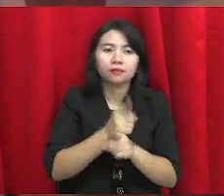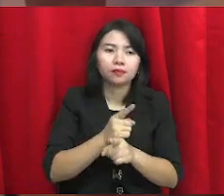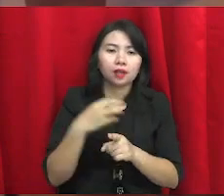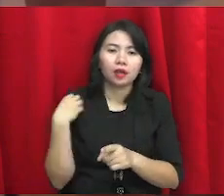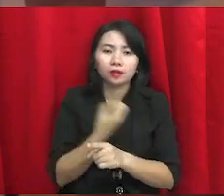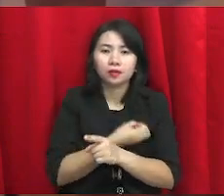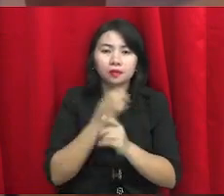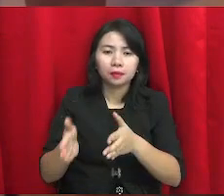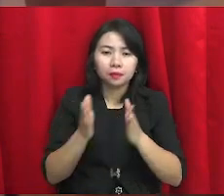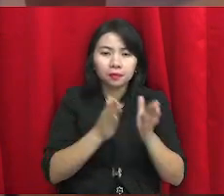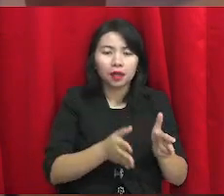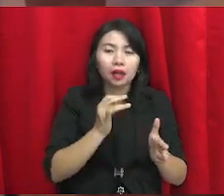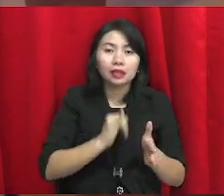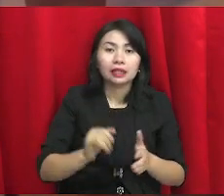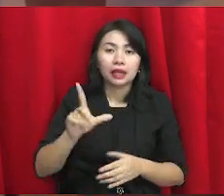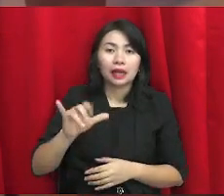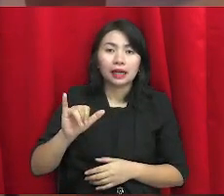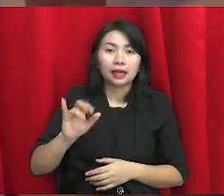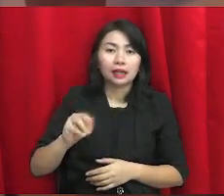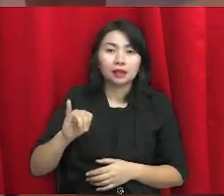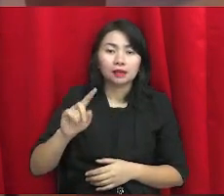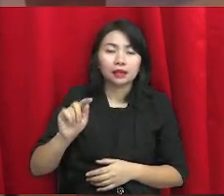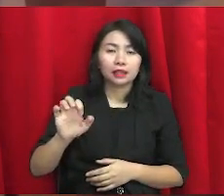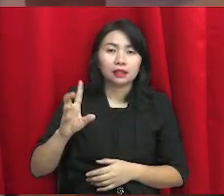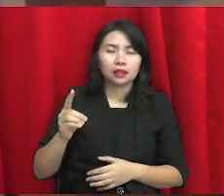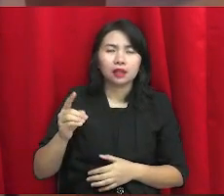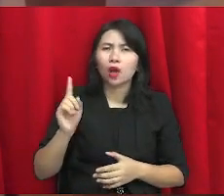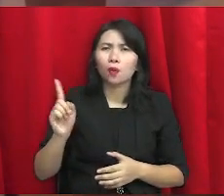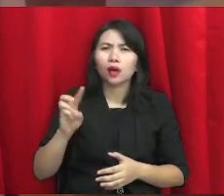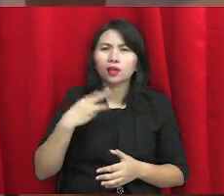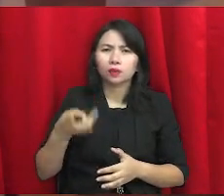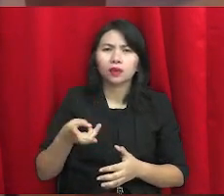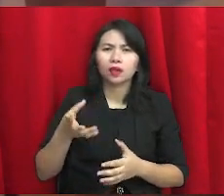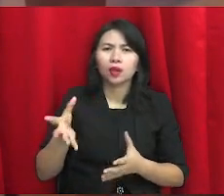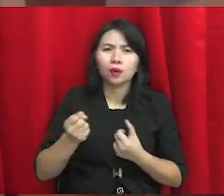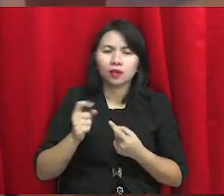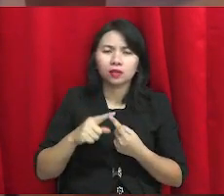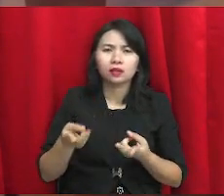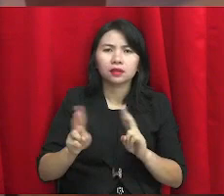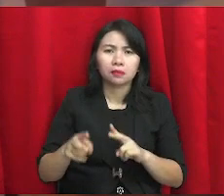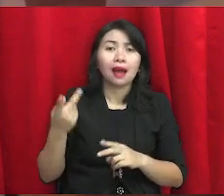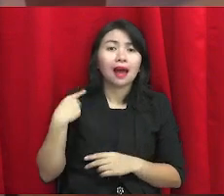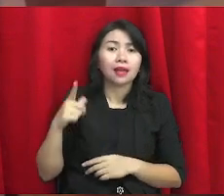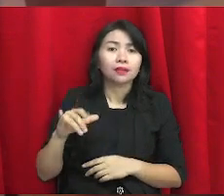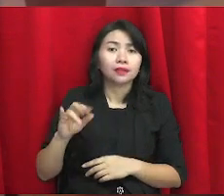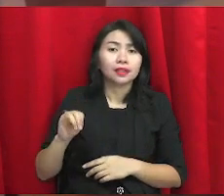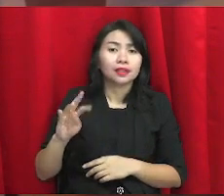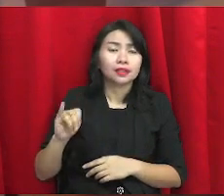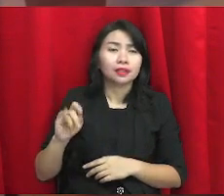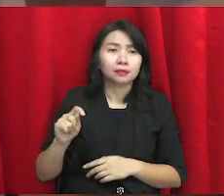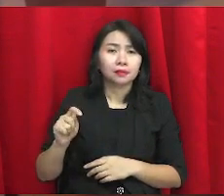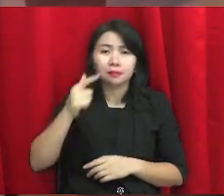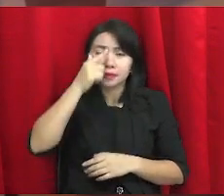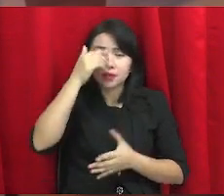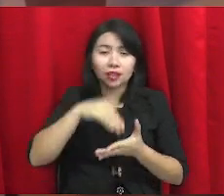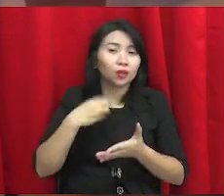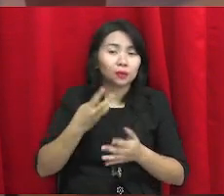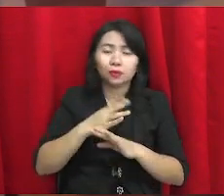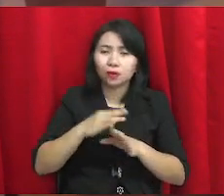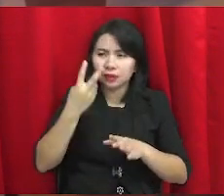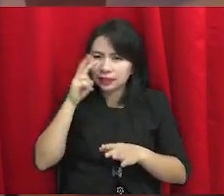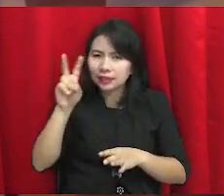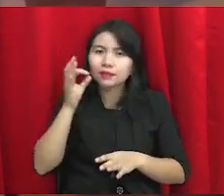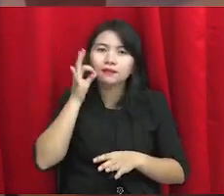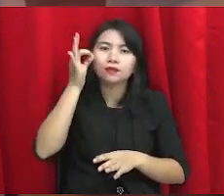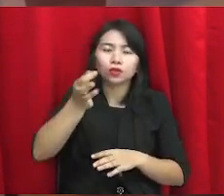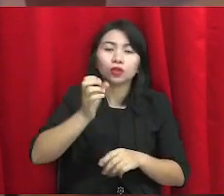natin, limitado. Ano bang gusto natin mangyari, it has a limit. Bakit? Hindi mo natin nakikita yung future eh. Yeah. You